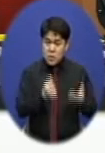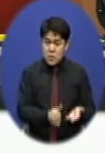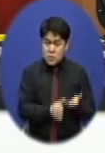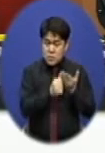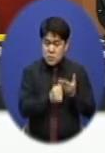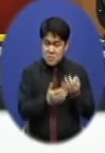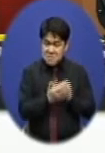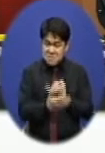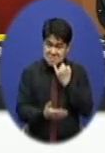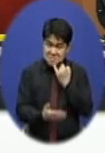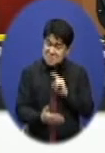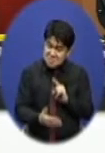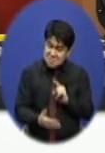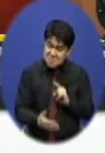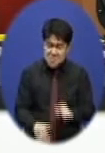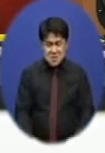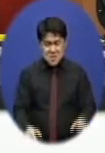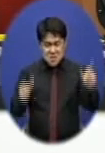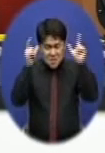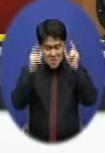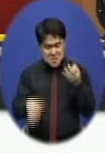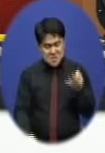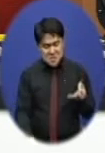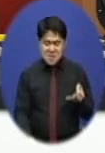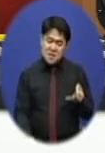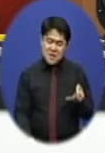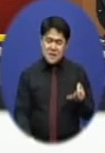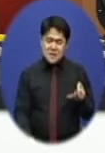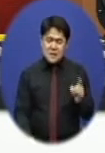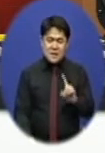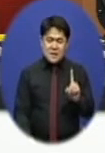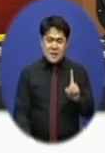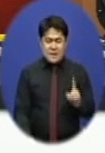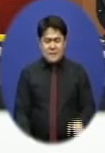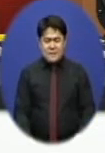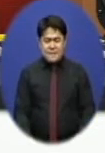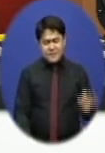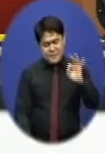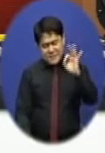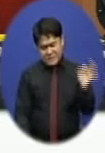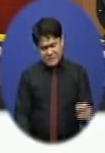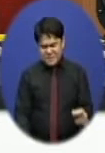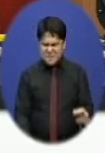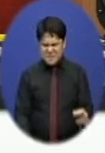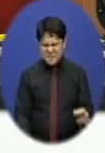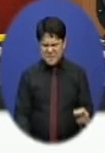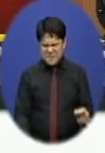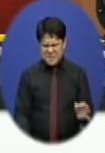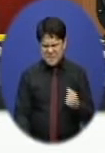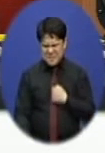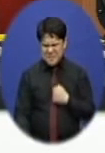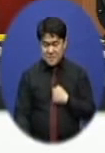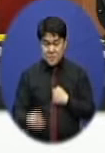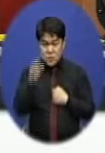키우면은 아, 소 가격이 조금 좀 많이 좀 하락돼 가지고 조금 안 좋습니다.